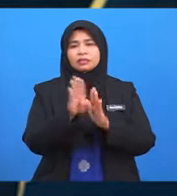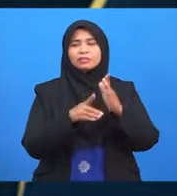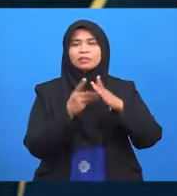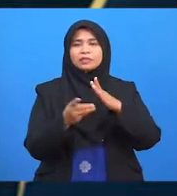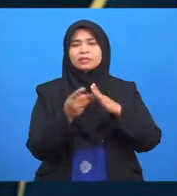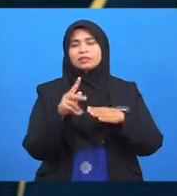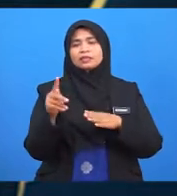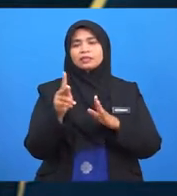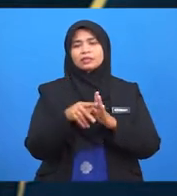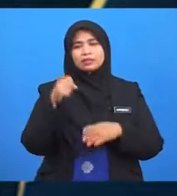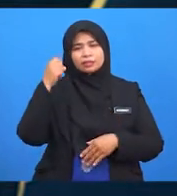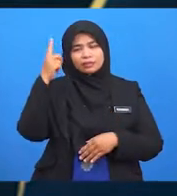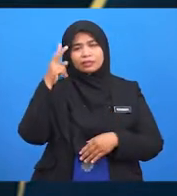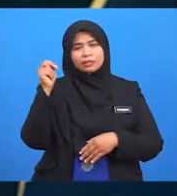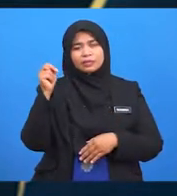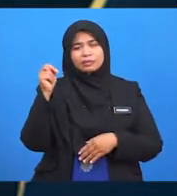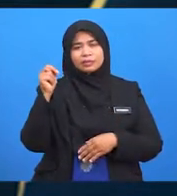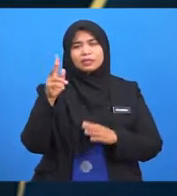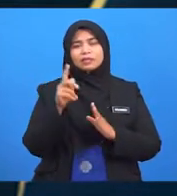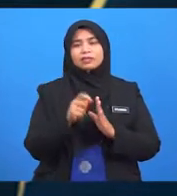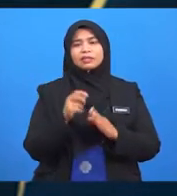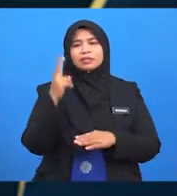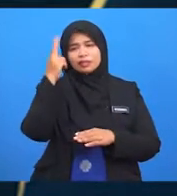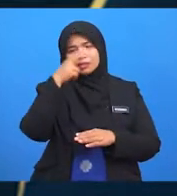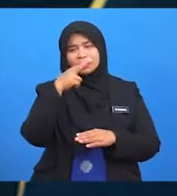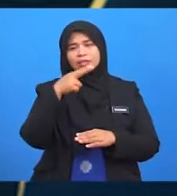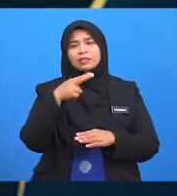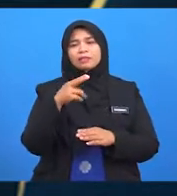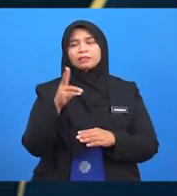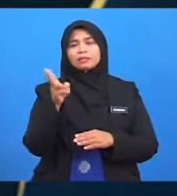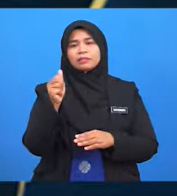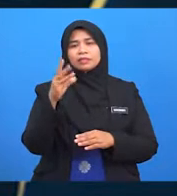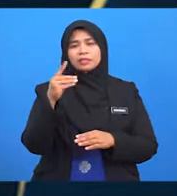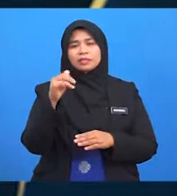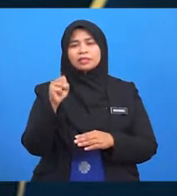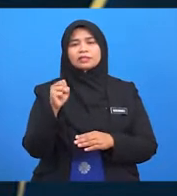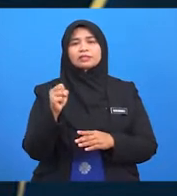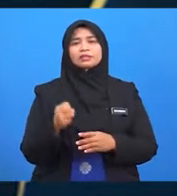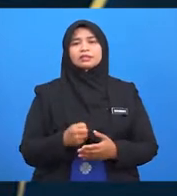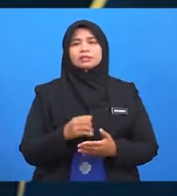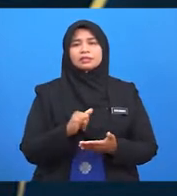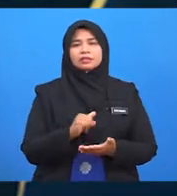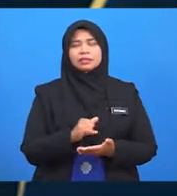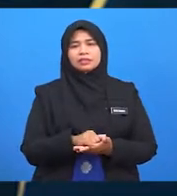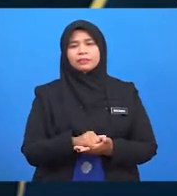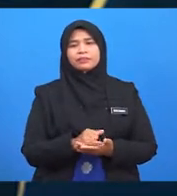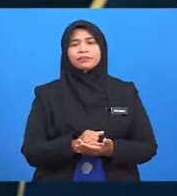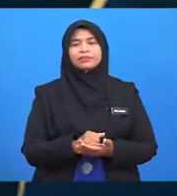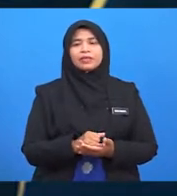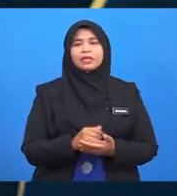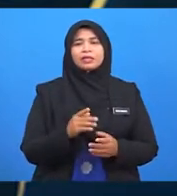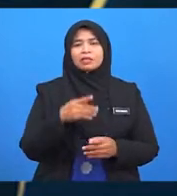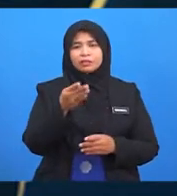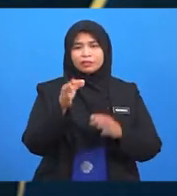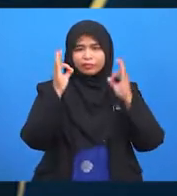Berdasarkan kefahaman terhadap tuntutan hadis mentaati pemimpin, kamu fokus